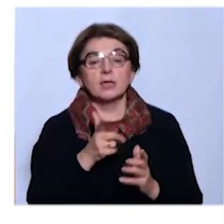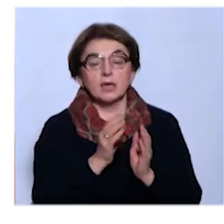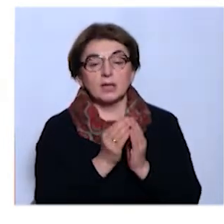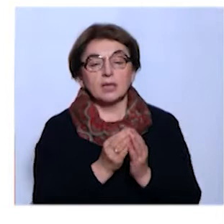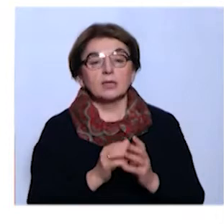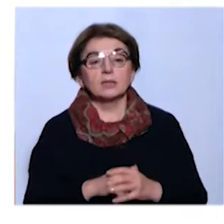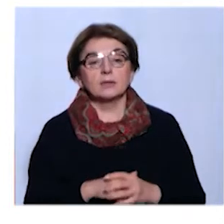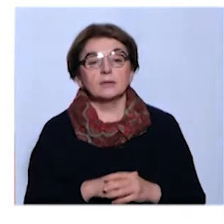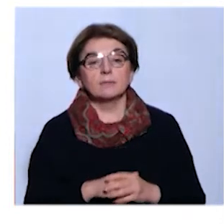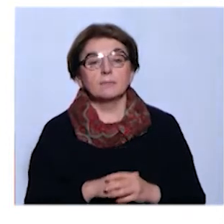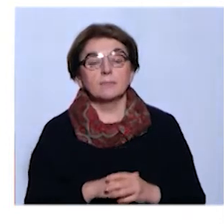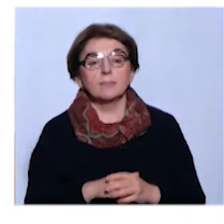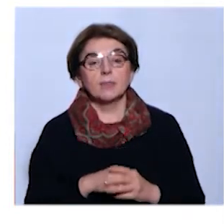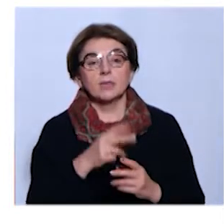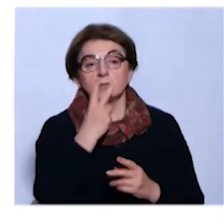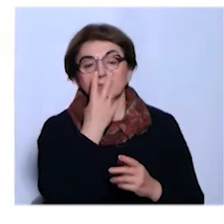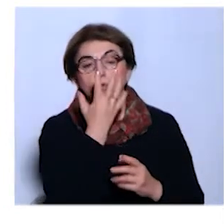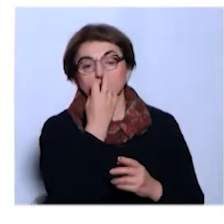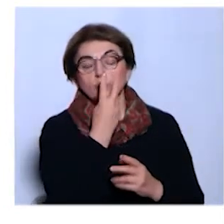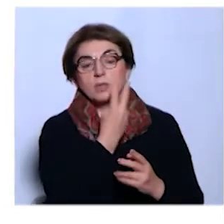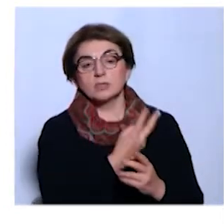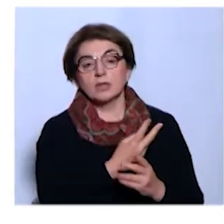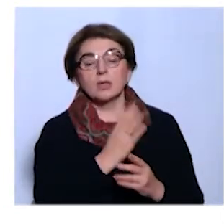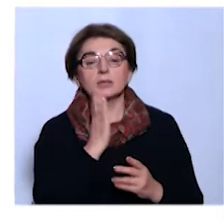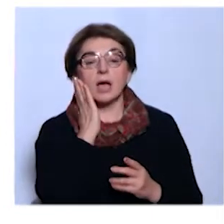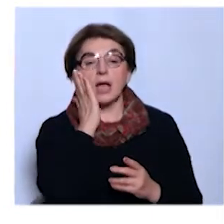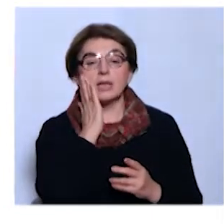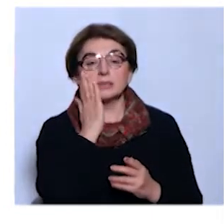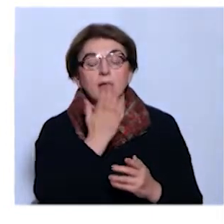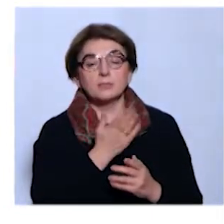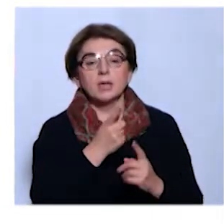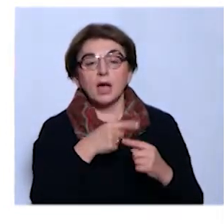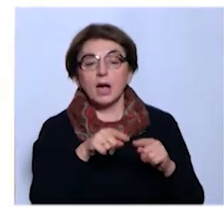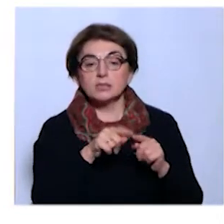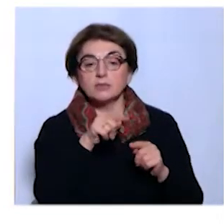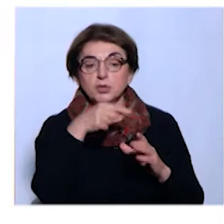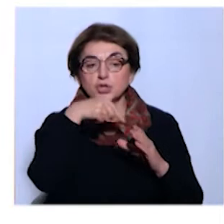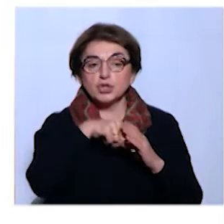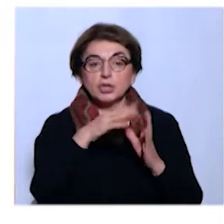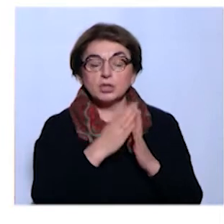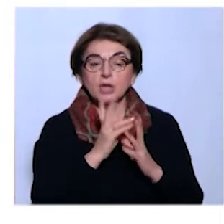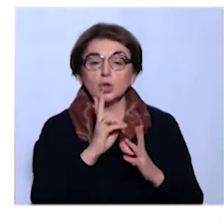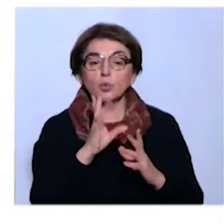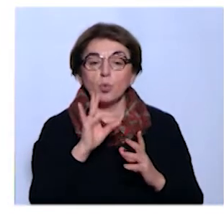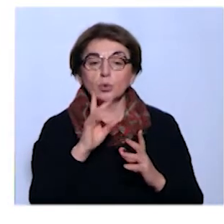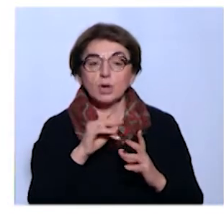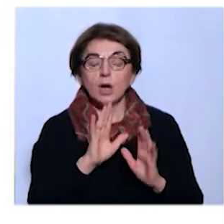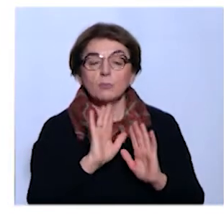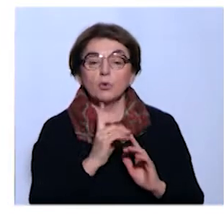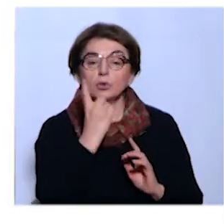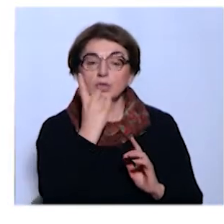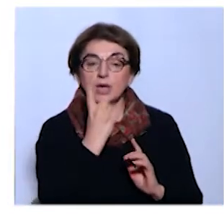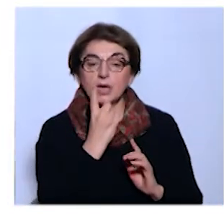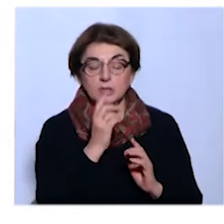გარგარი, აი თქვენ სურათზე ხედავთ ატამი, ესეც კურკიანა ნაყოფია. მასში მხოლოდ